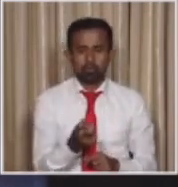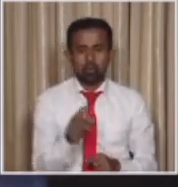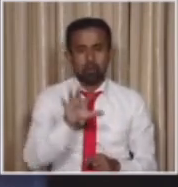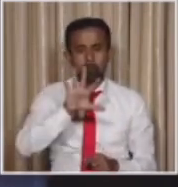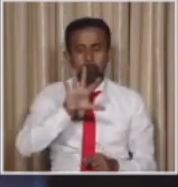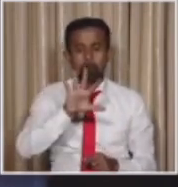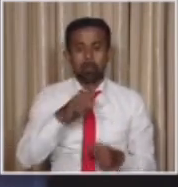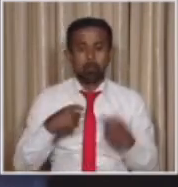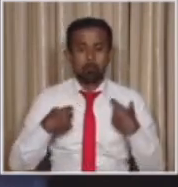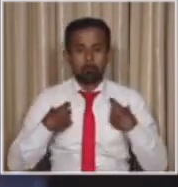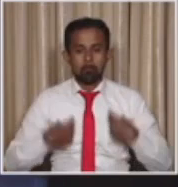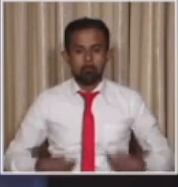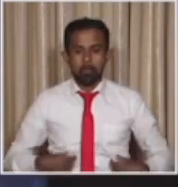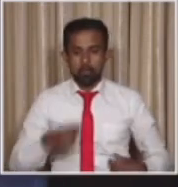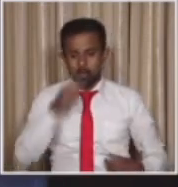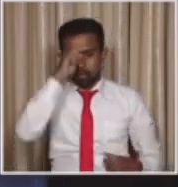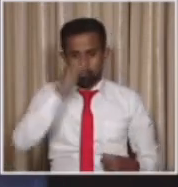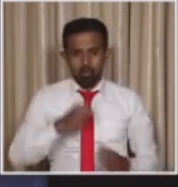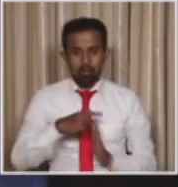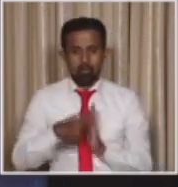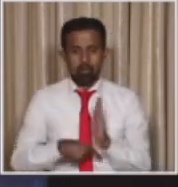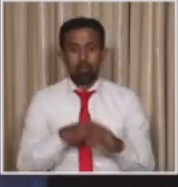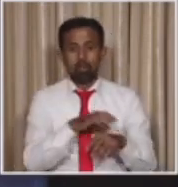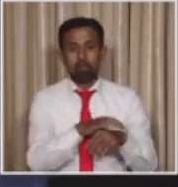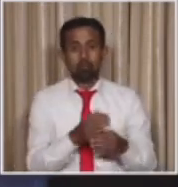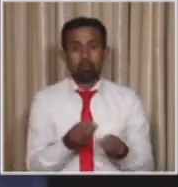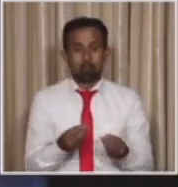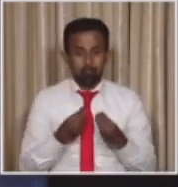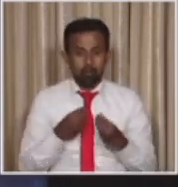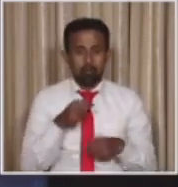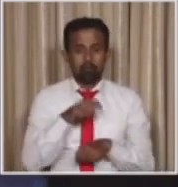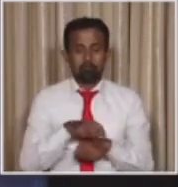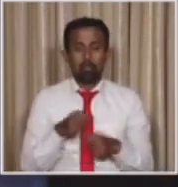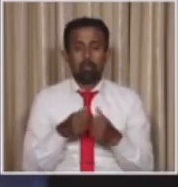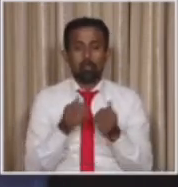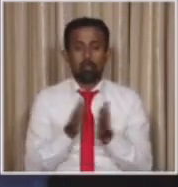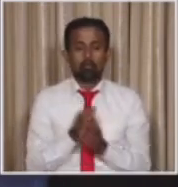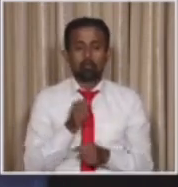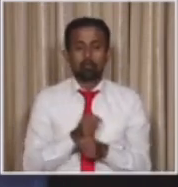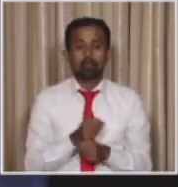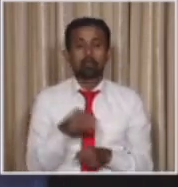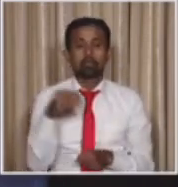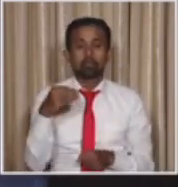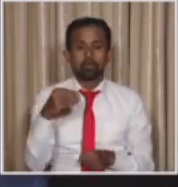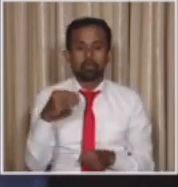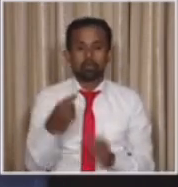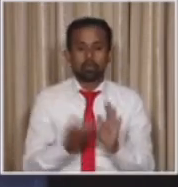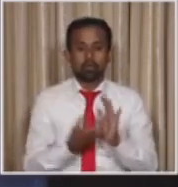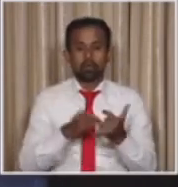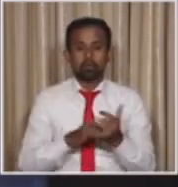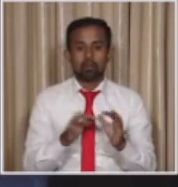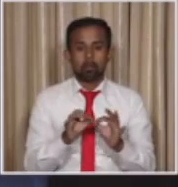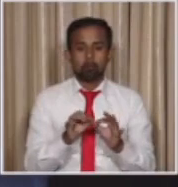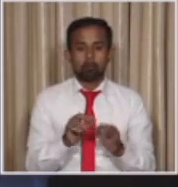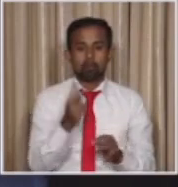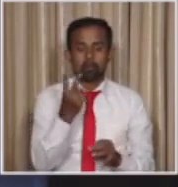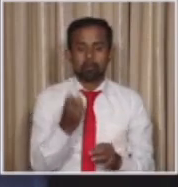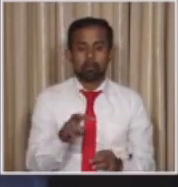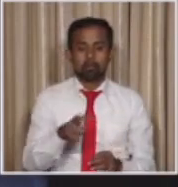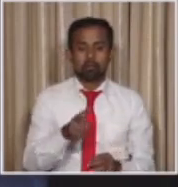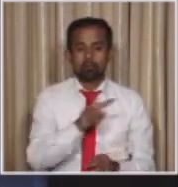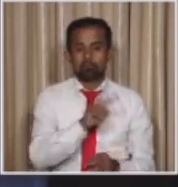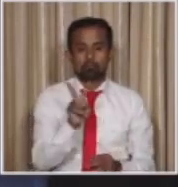2005 මහින්ද රාජපක්ෂ මහත්මයා මේ රට බාර ගන්න වෙලාවේ මේ රටේ සමස්ත රාජ්‍ය ණය ප්‍රමාණය තිබුණේ රුපියල් බිලියන